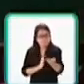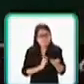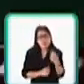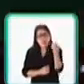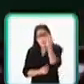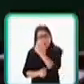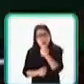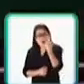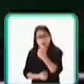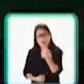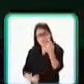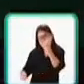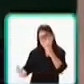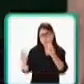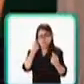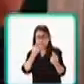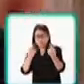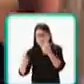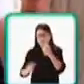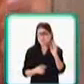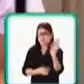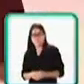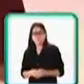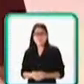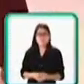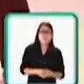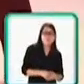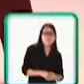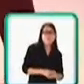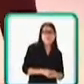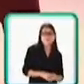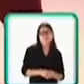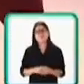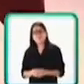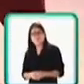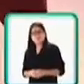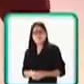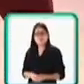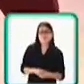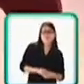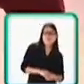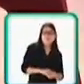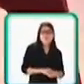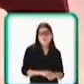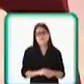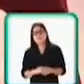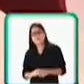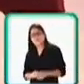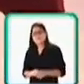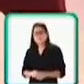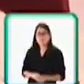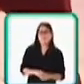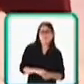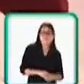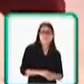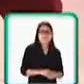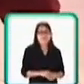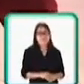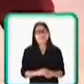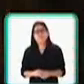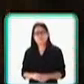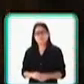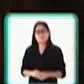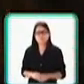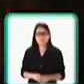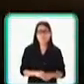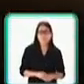าจจะทำให้เกิดปัญหาเรื่องของการเผชิญหน้าระหว่างคนที่เห็นต่างได้ก็เลยเป็นสาเหตุนำไปสู่ทำให้ทางคณะผู้จัดทำเพลง